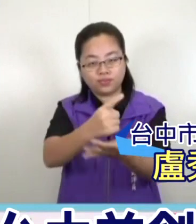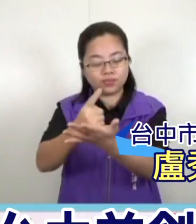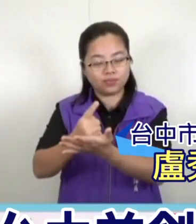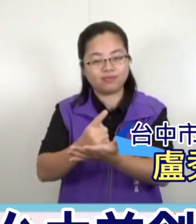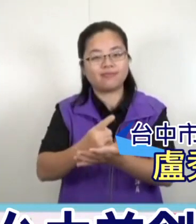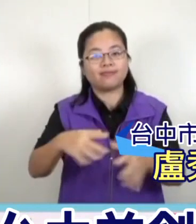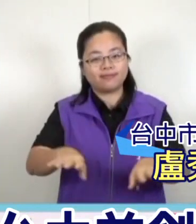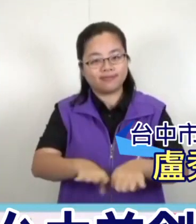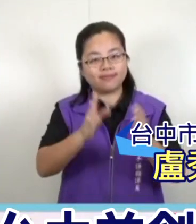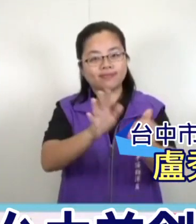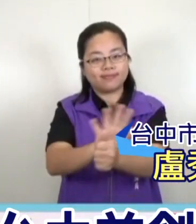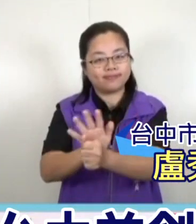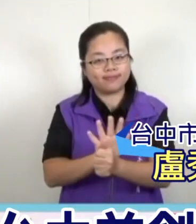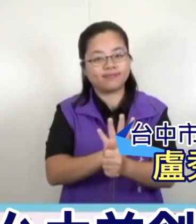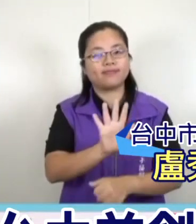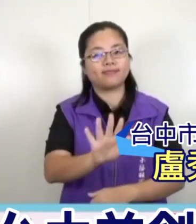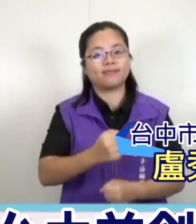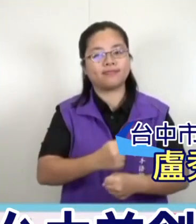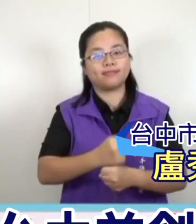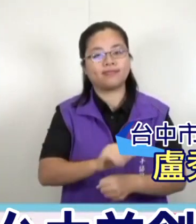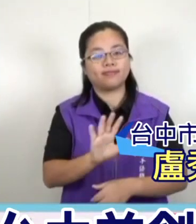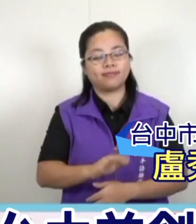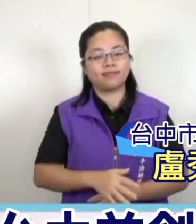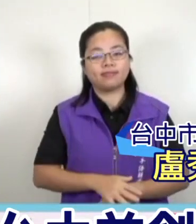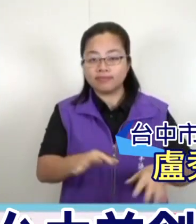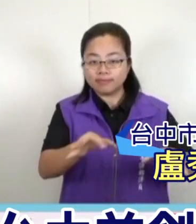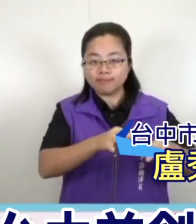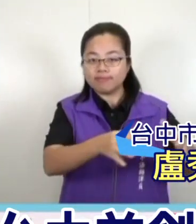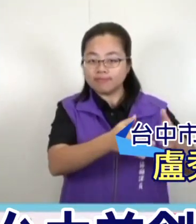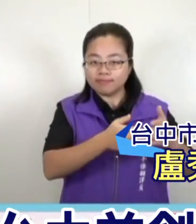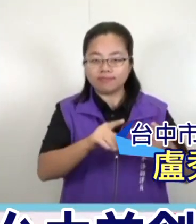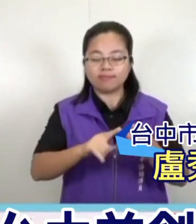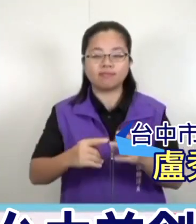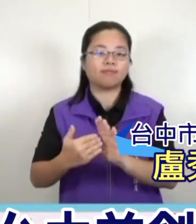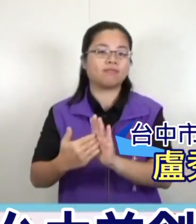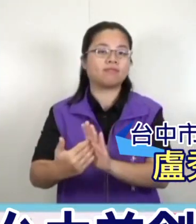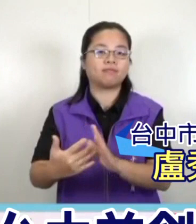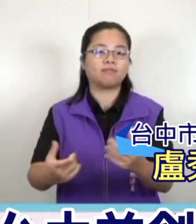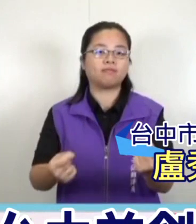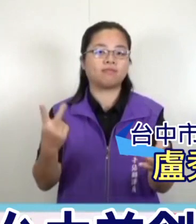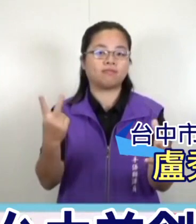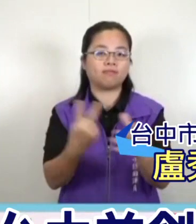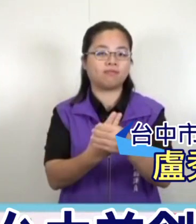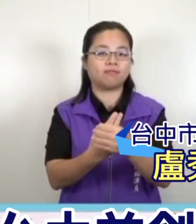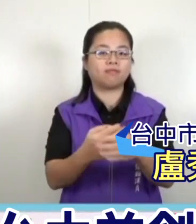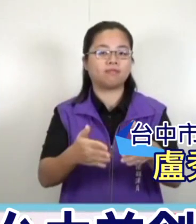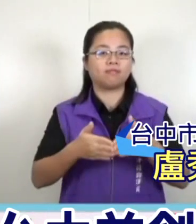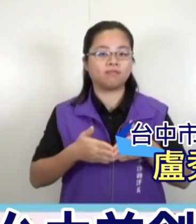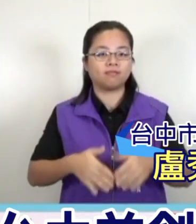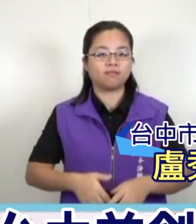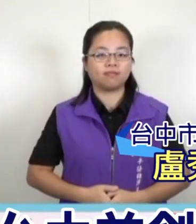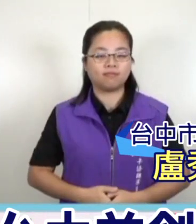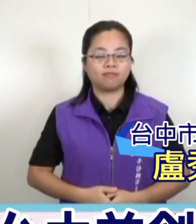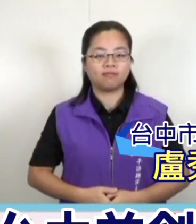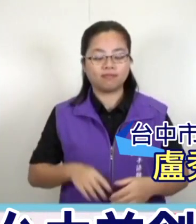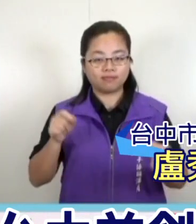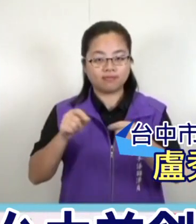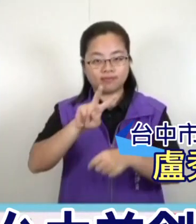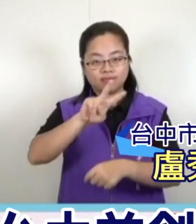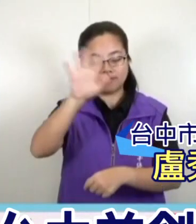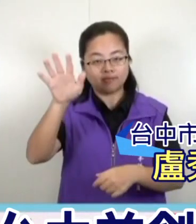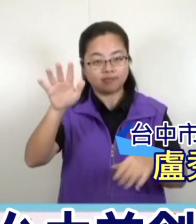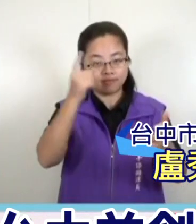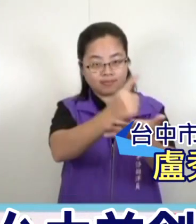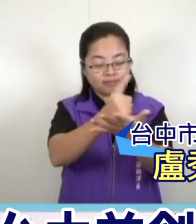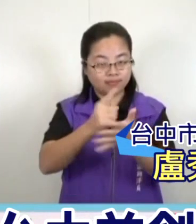上线。那也因此呢，要做生意也要顾好防疫哈。那所以这两天你可以看到，那在各大的夜